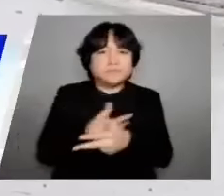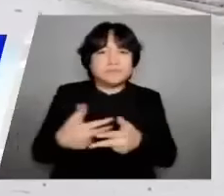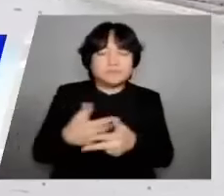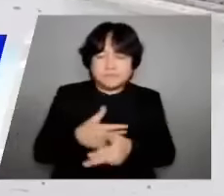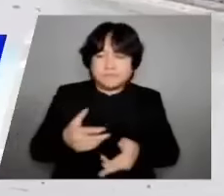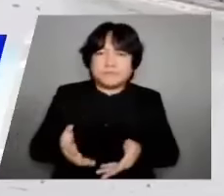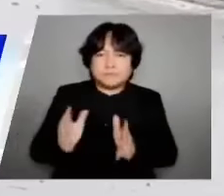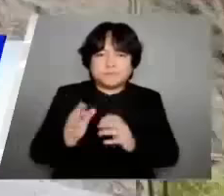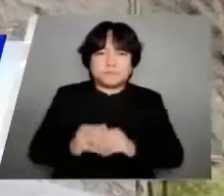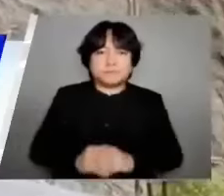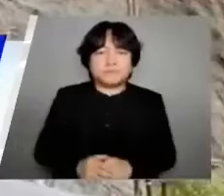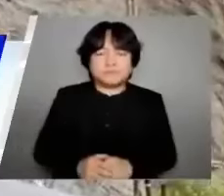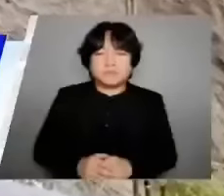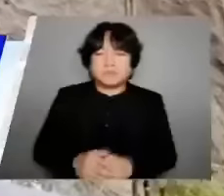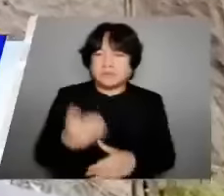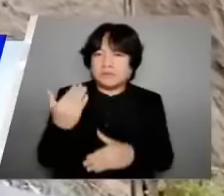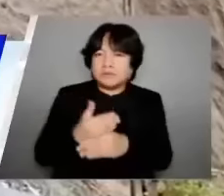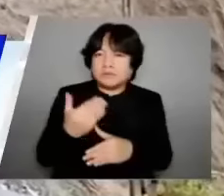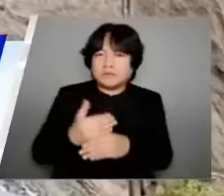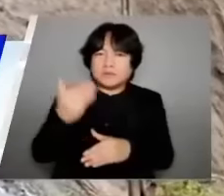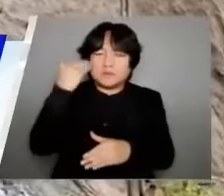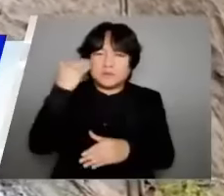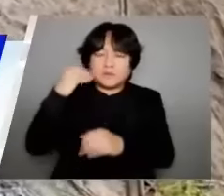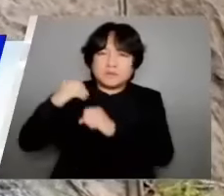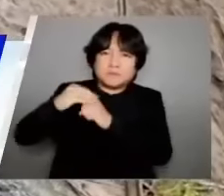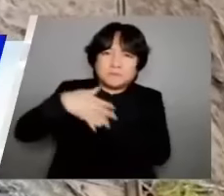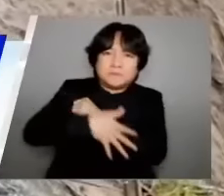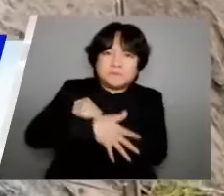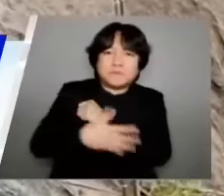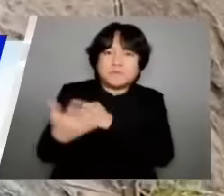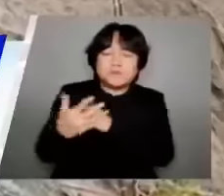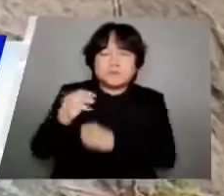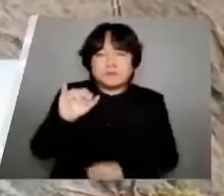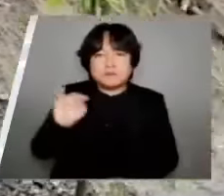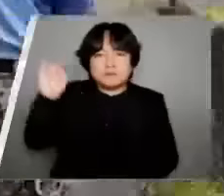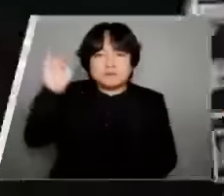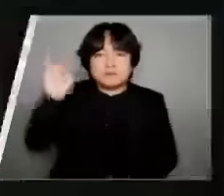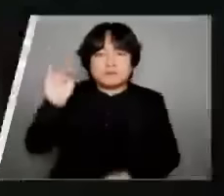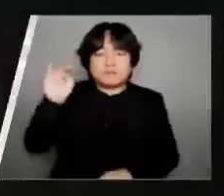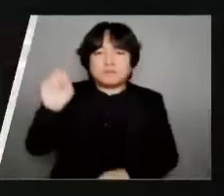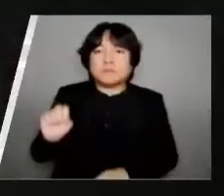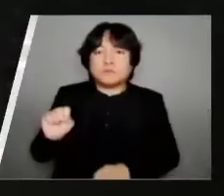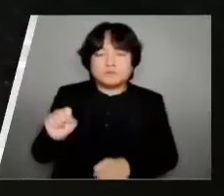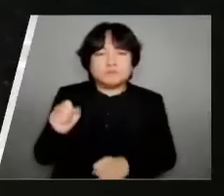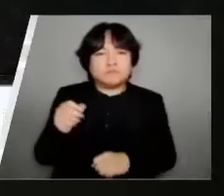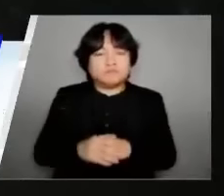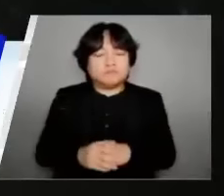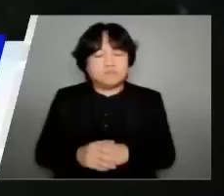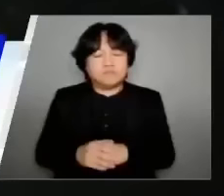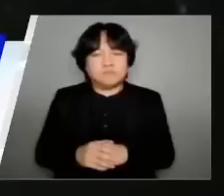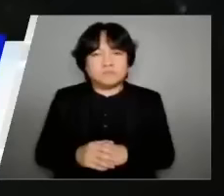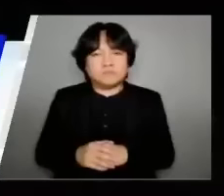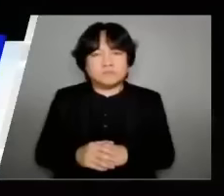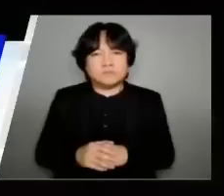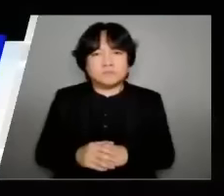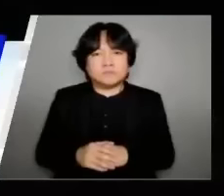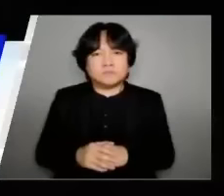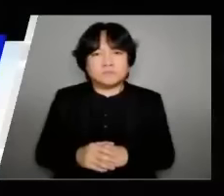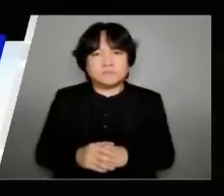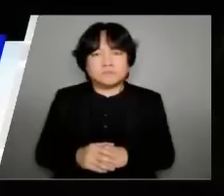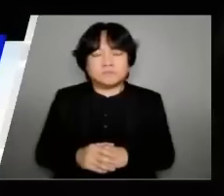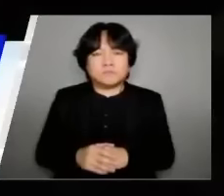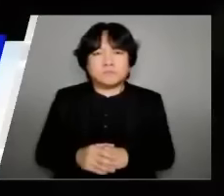ng lupa sa Cervantes Road sa Ilocos Sur. May mga stranded tuloy na motorista. Sa Banguet Abra,